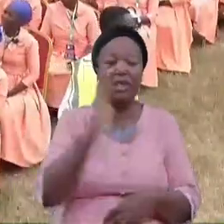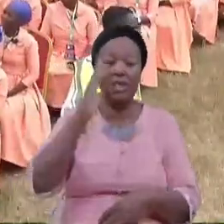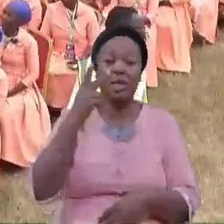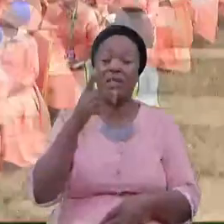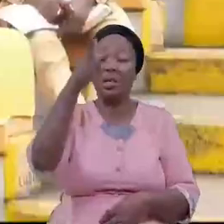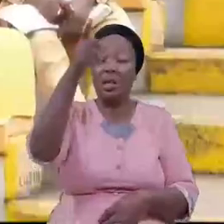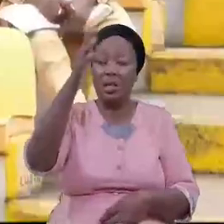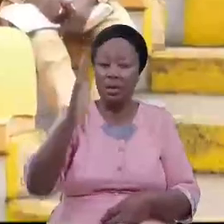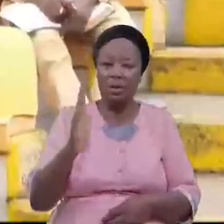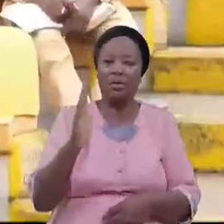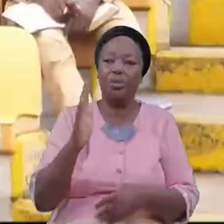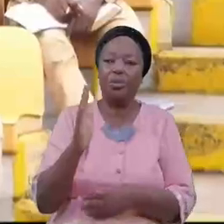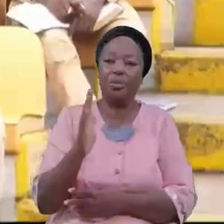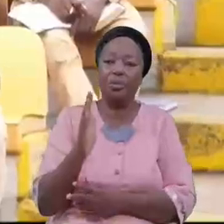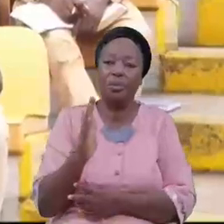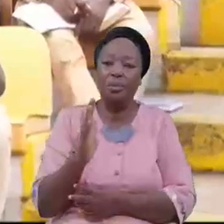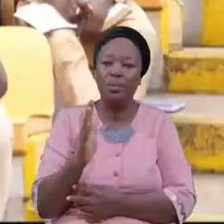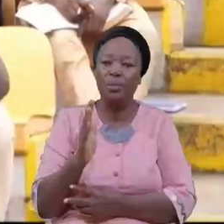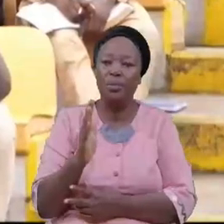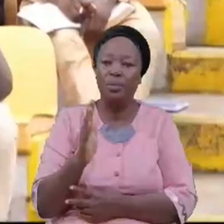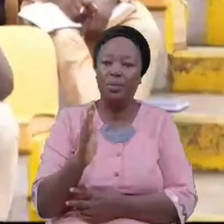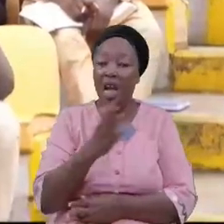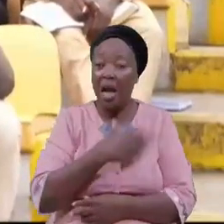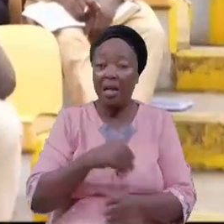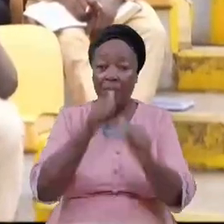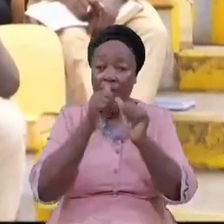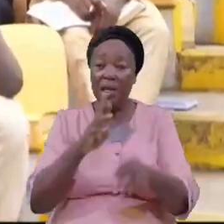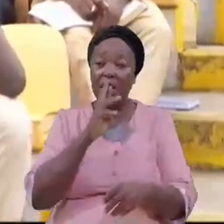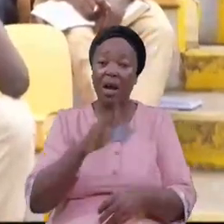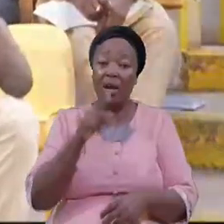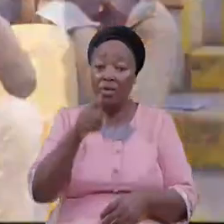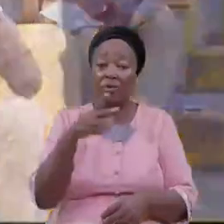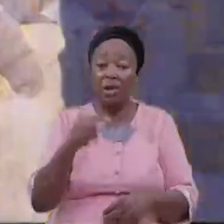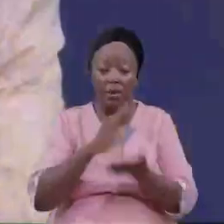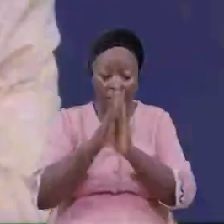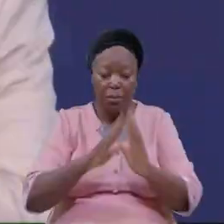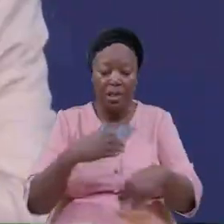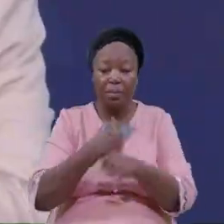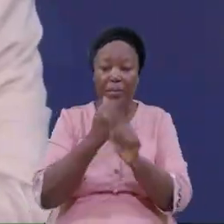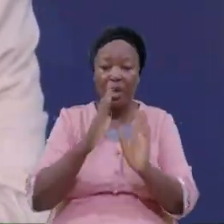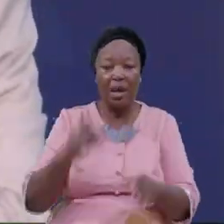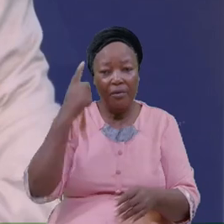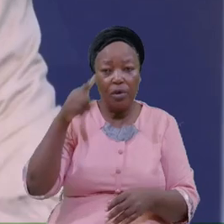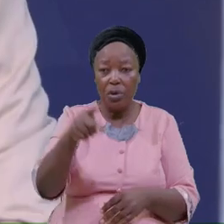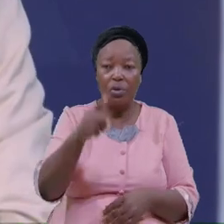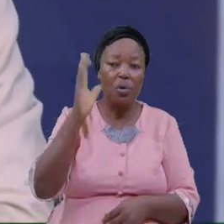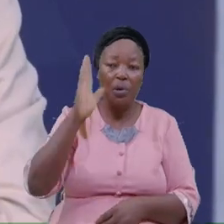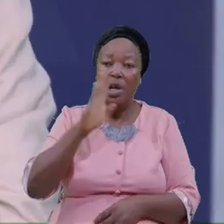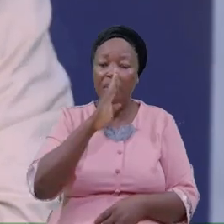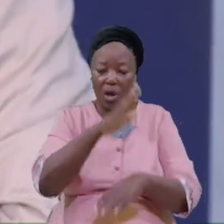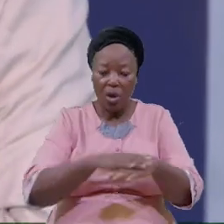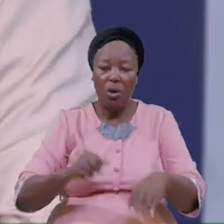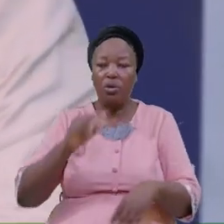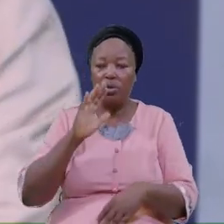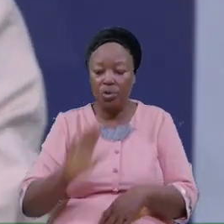verront Dieu. And blessed are you, the peacemakers, for you will be called children of God. Et heureux ceux